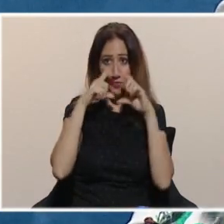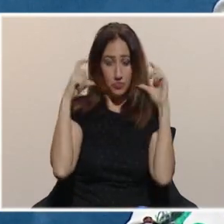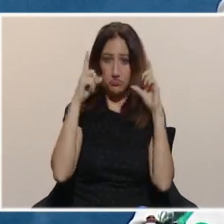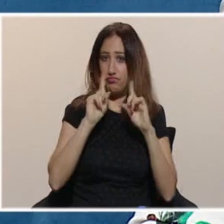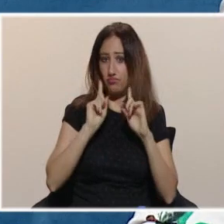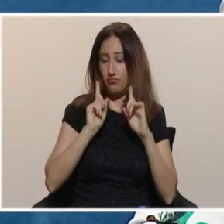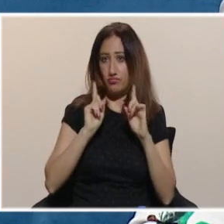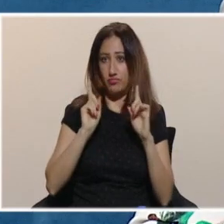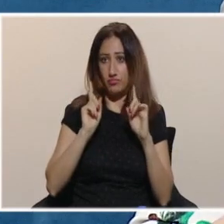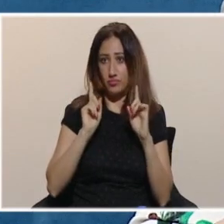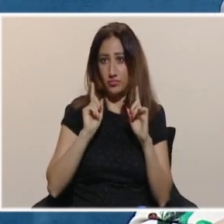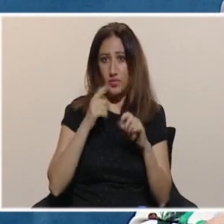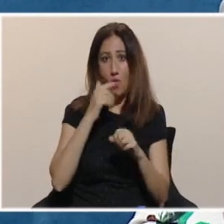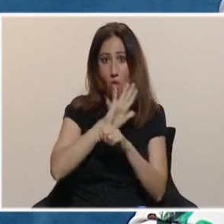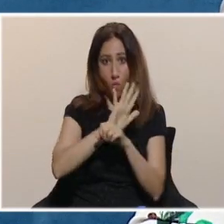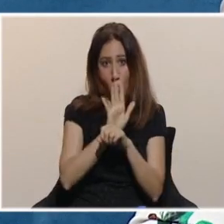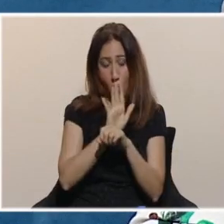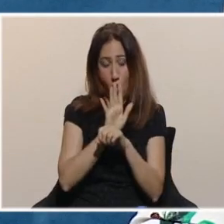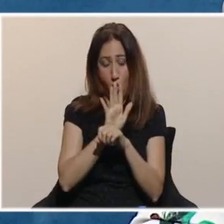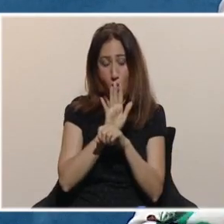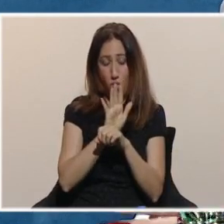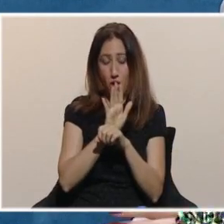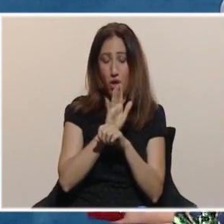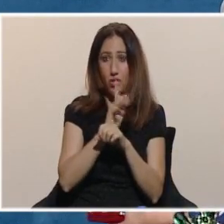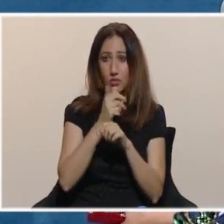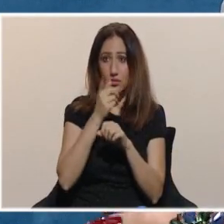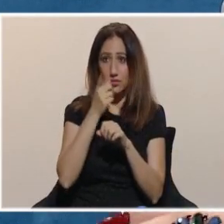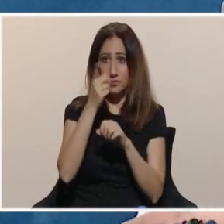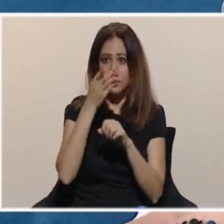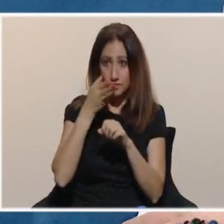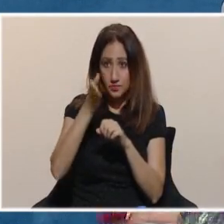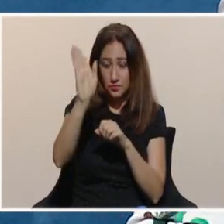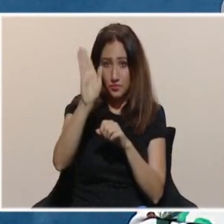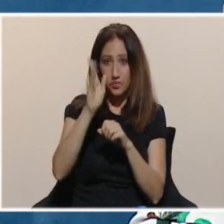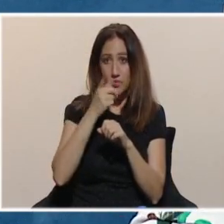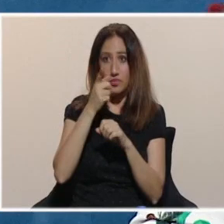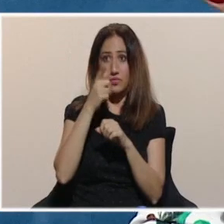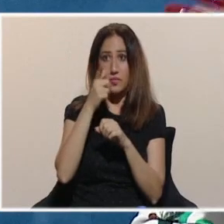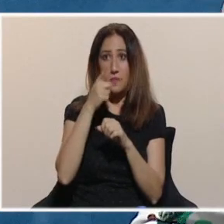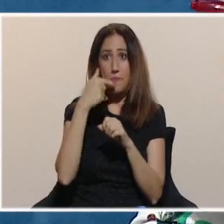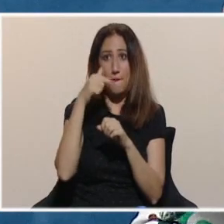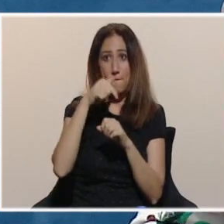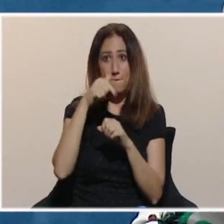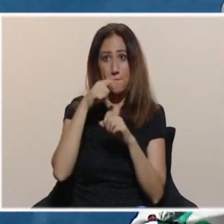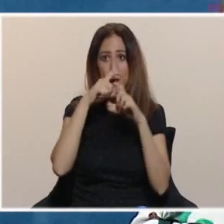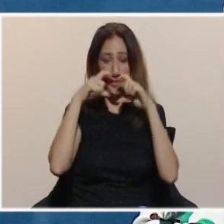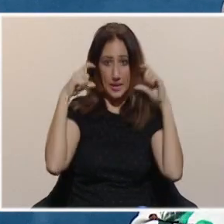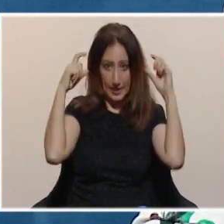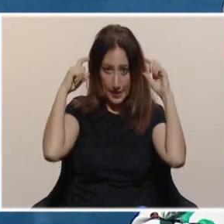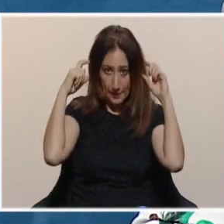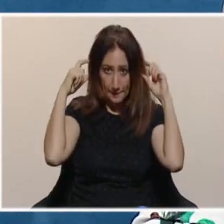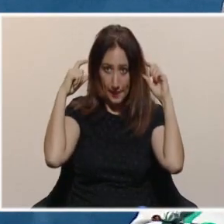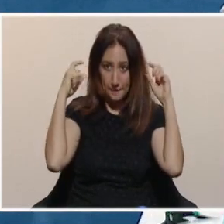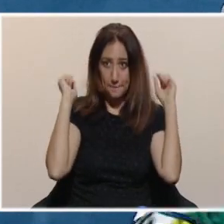كمامة، وكانت الكورونا عالية جدا، فعشان كده كنت بروح لوقت في الأوتيل على طول وبس. ودلوقتي بقيت ألبس كمامة، قال لي